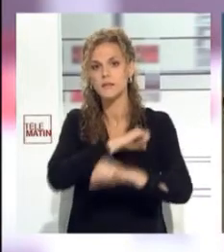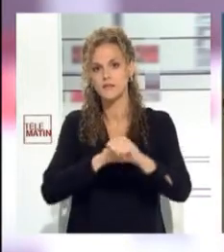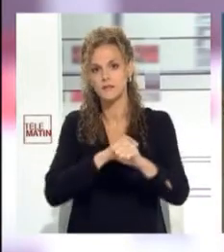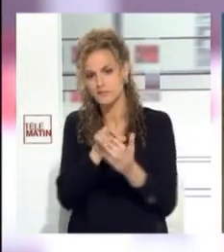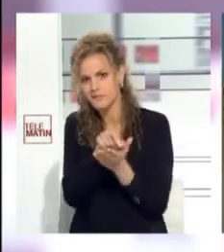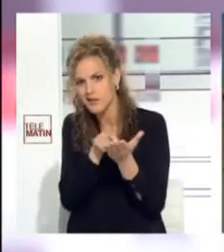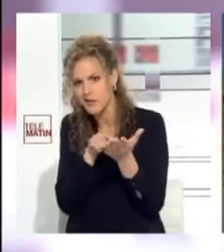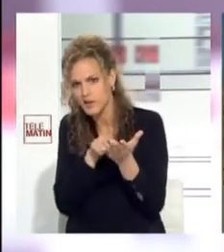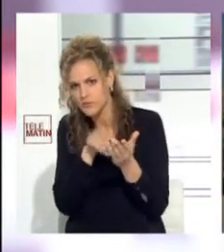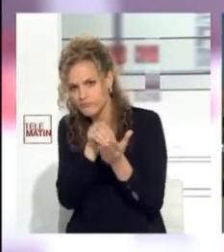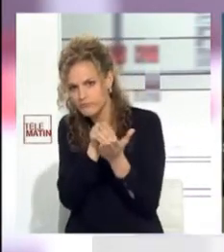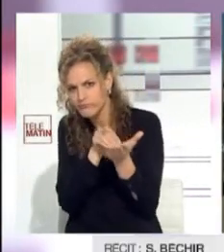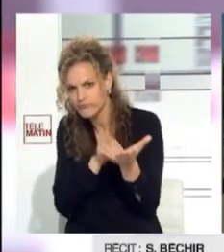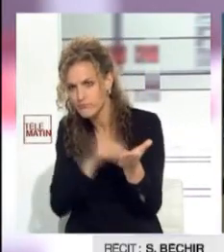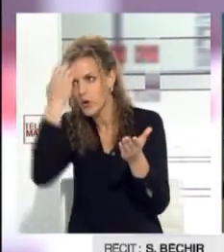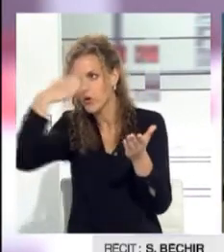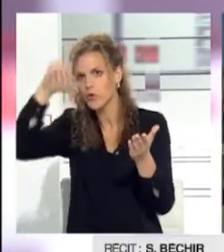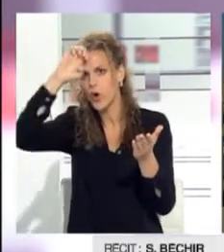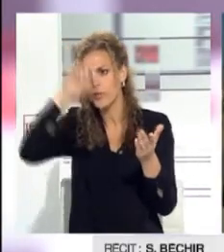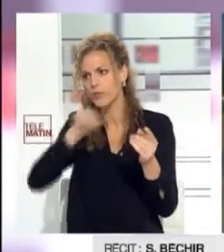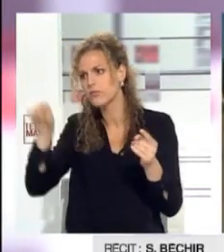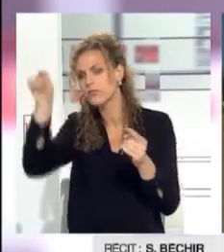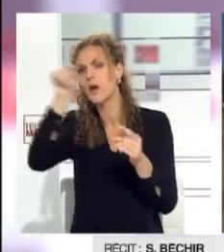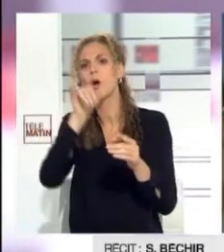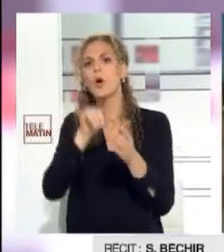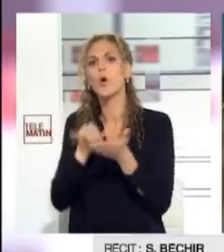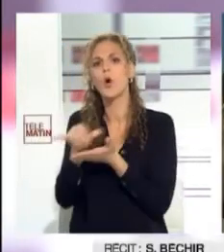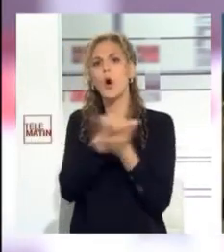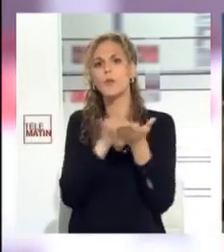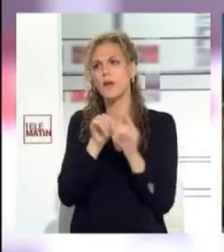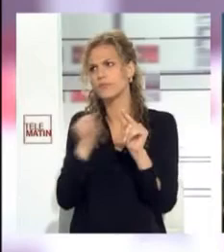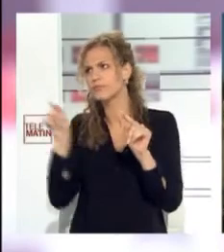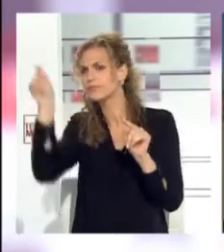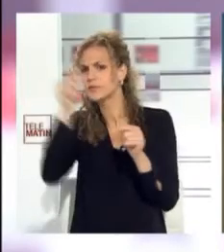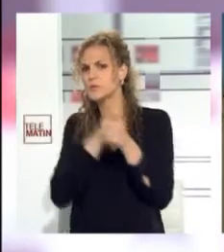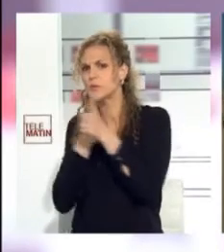l'échelle européenne, notamment dans les aéroports. Un système qui